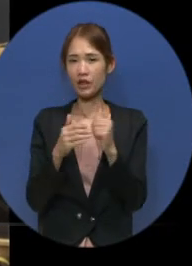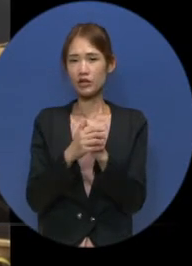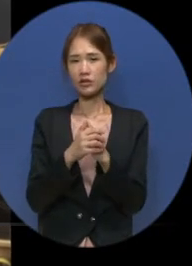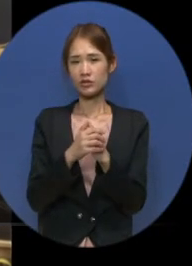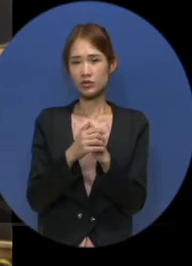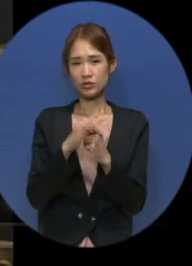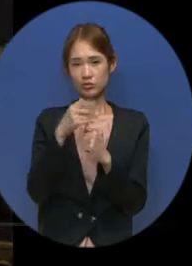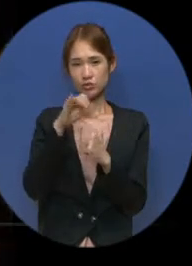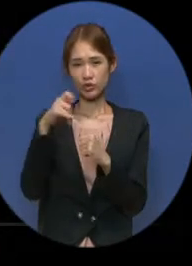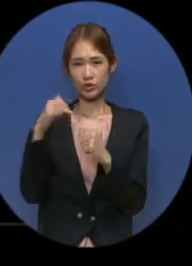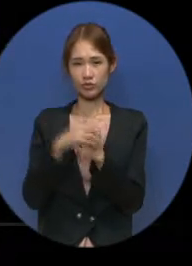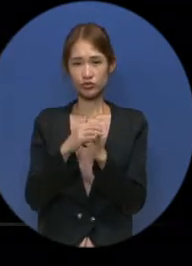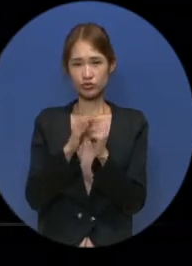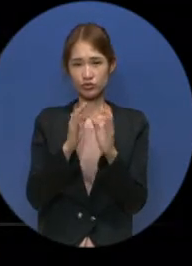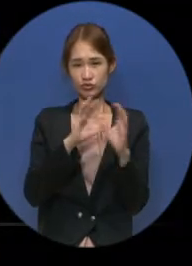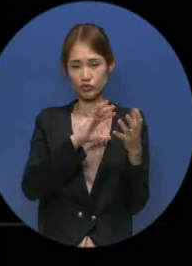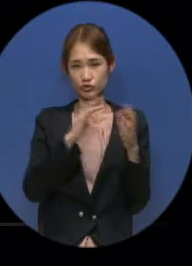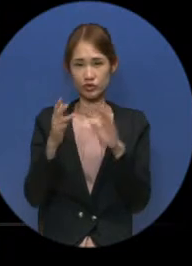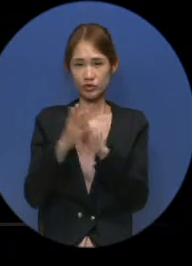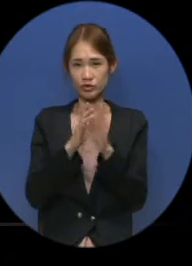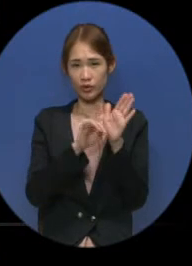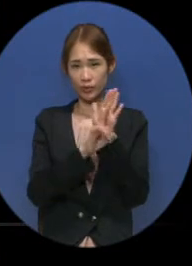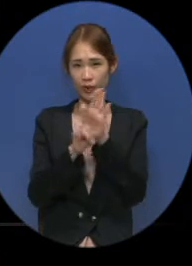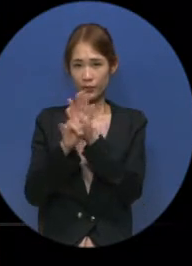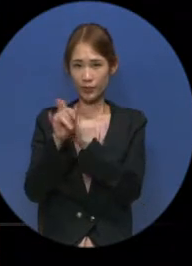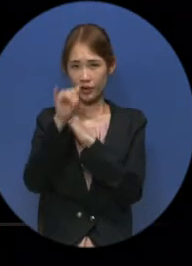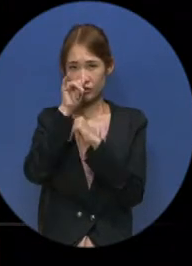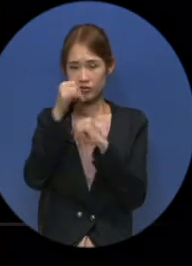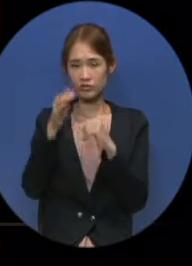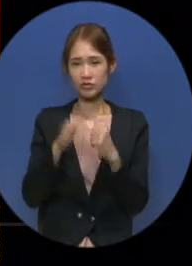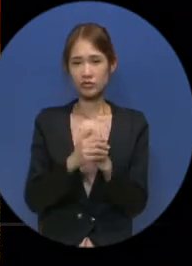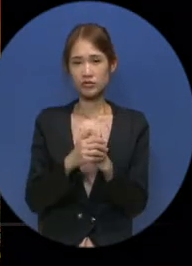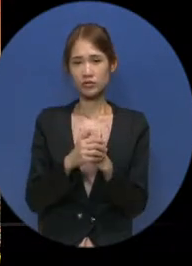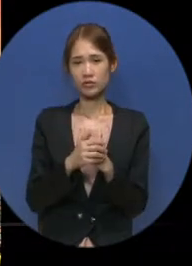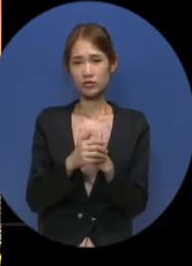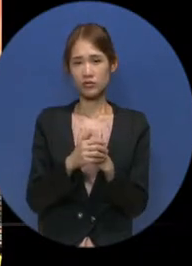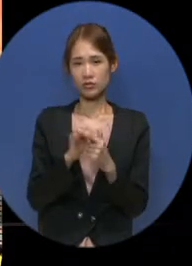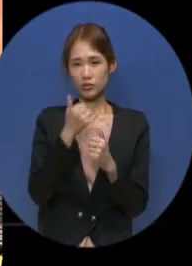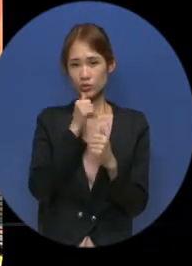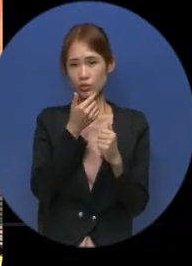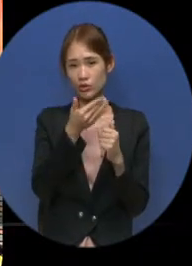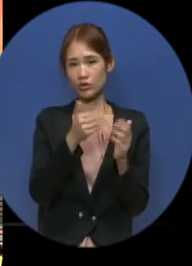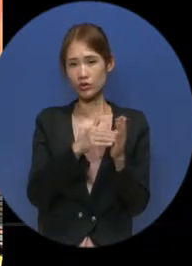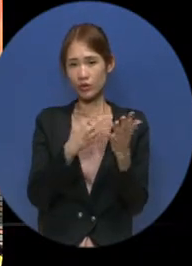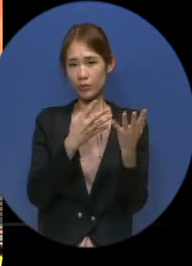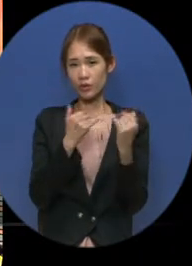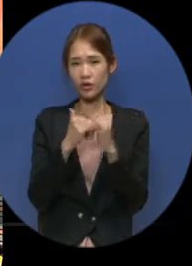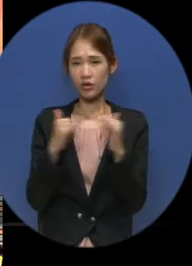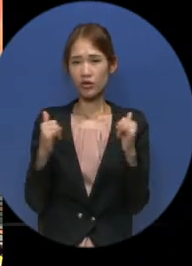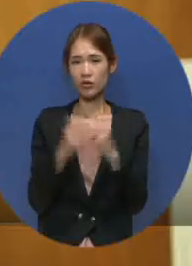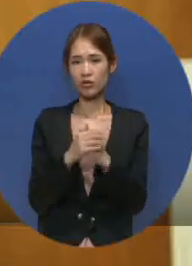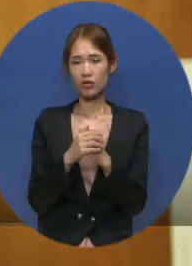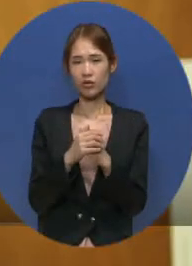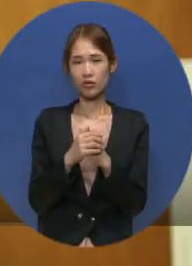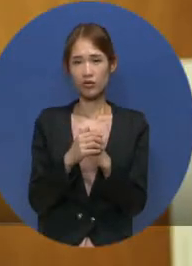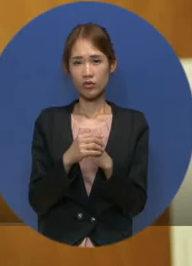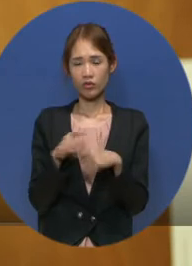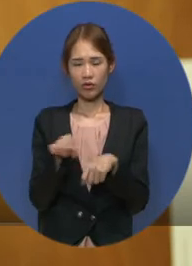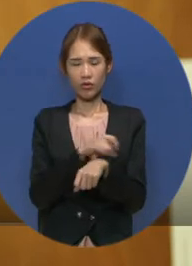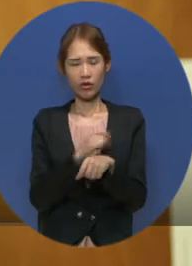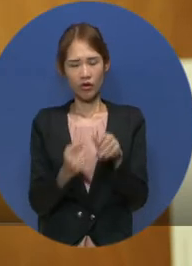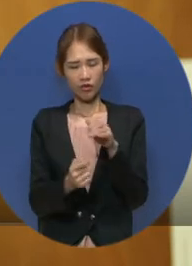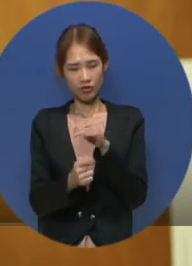프랑크푸르트 국제도서전에서 박람회를 했었는데요. 그때 이제 저희 제품이 소개됐을 때 많은 분들이 너무나